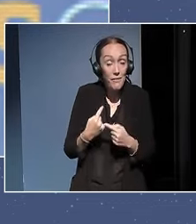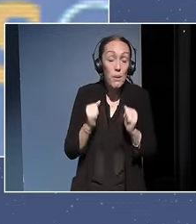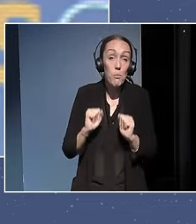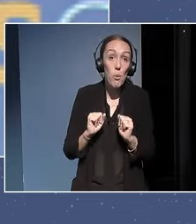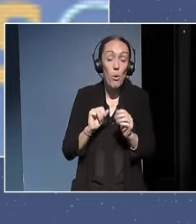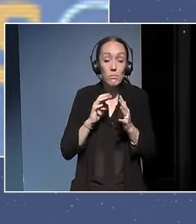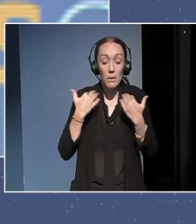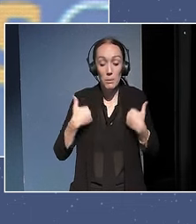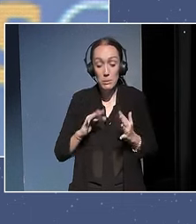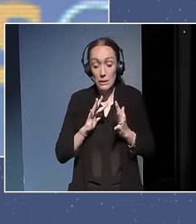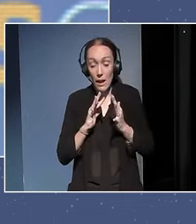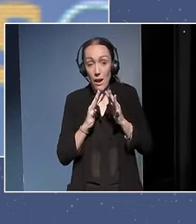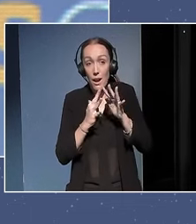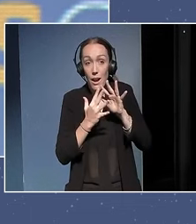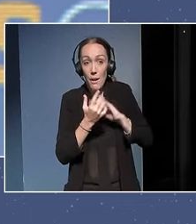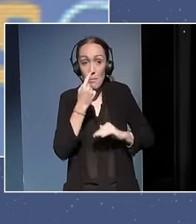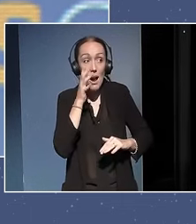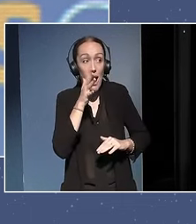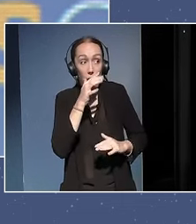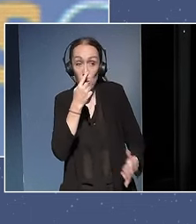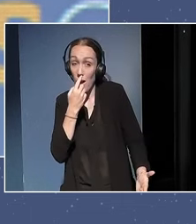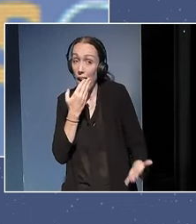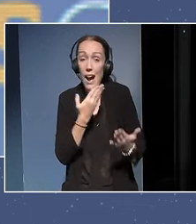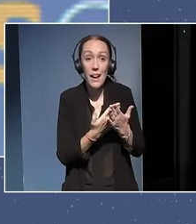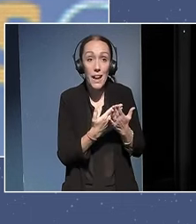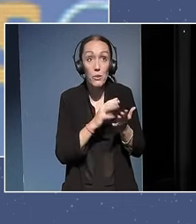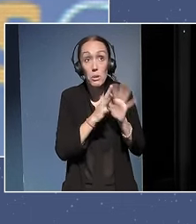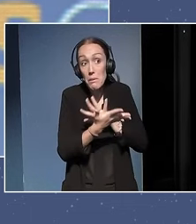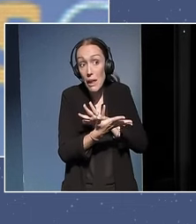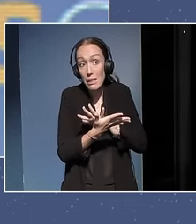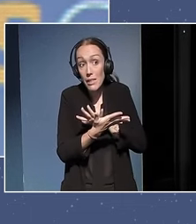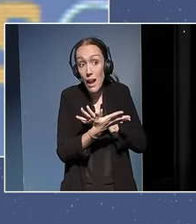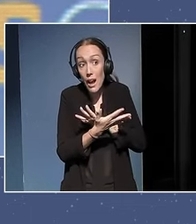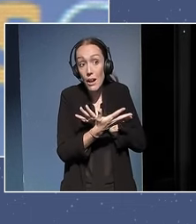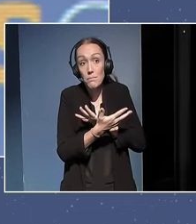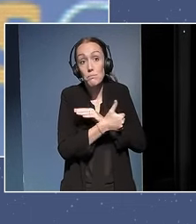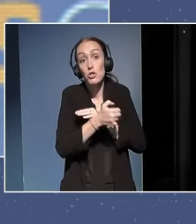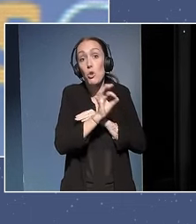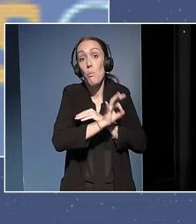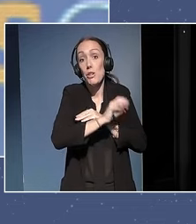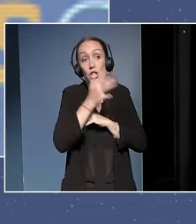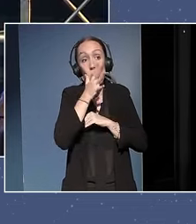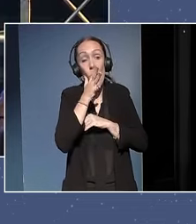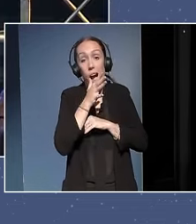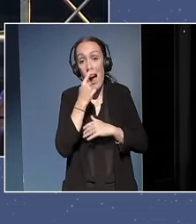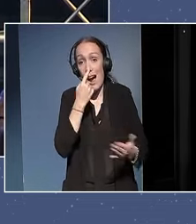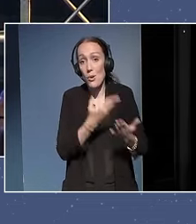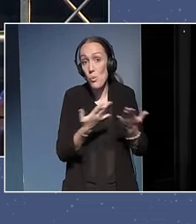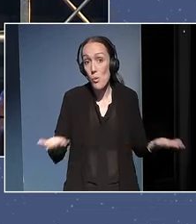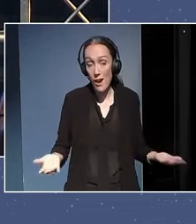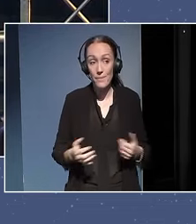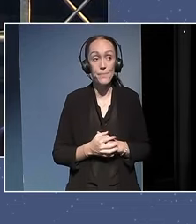adattati all'ambiente acquatico e magari sarebbero diventati rettili acquatici del tutto i vertebrati e anche i rettili